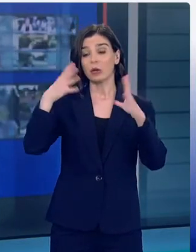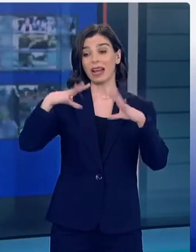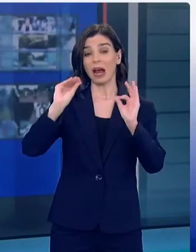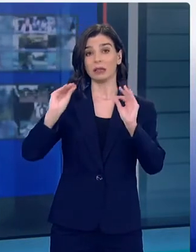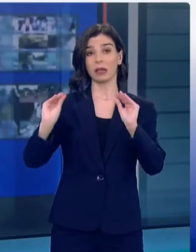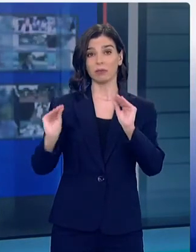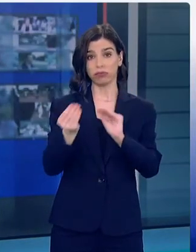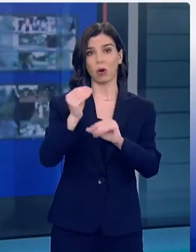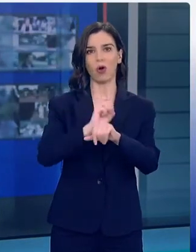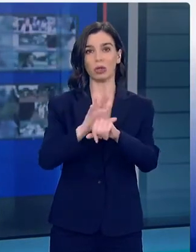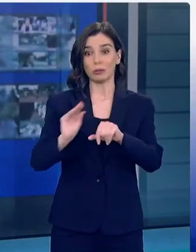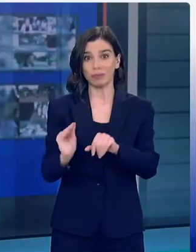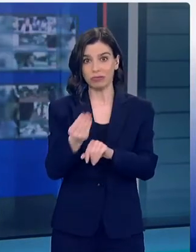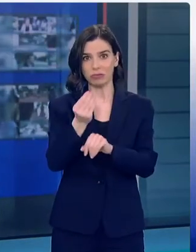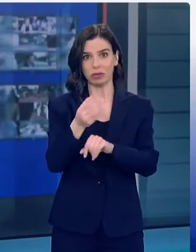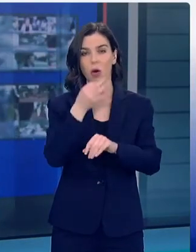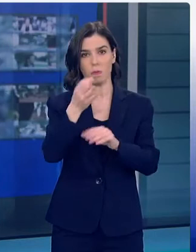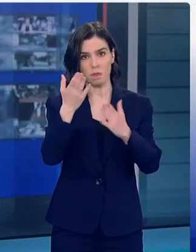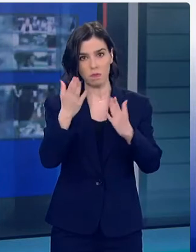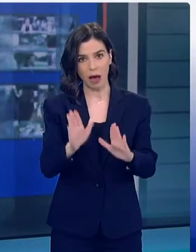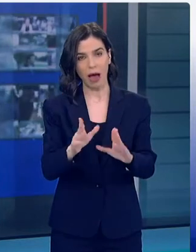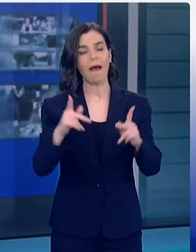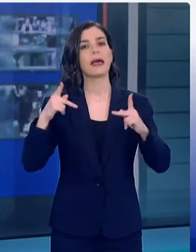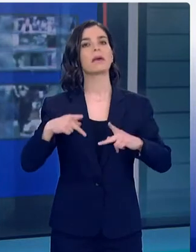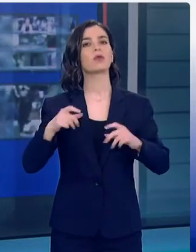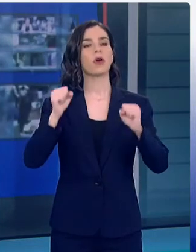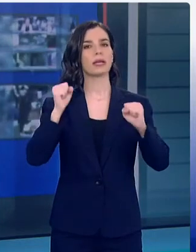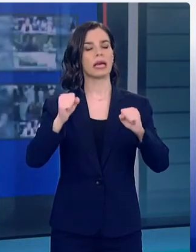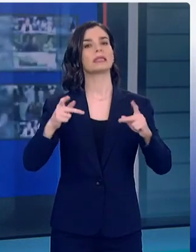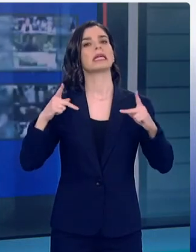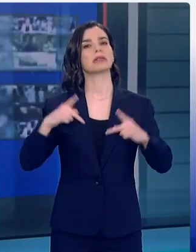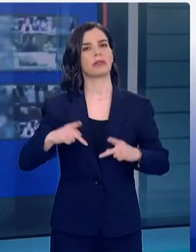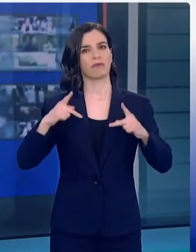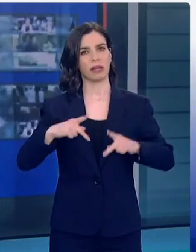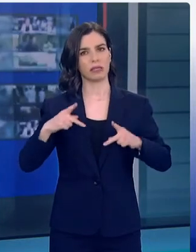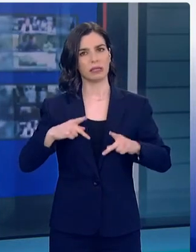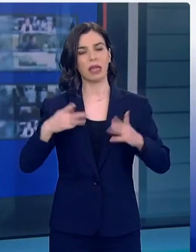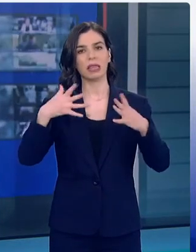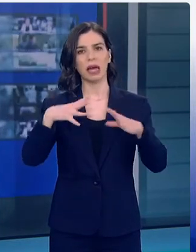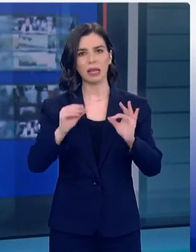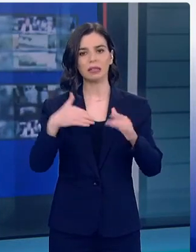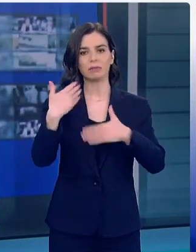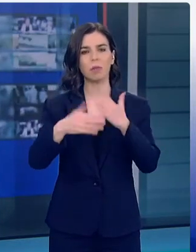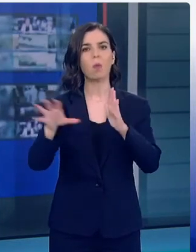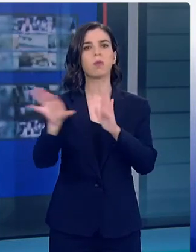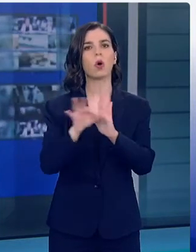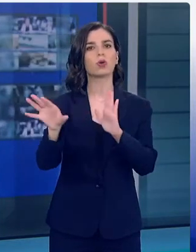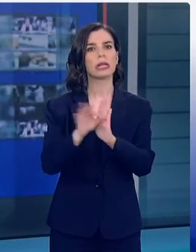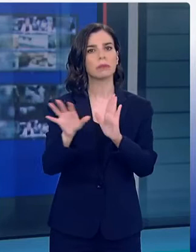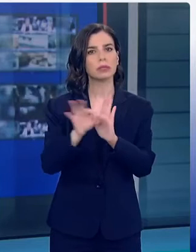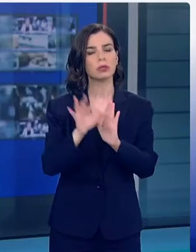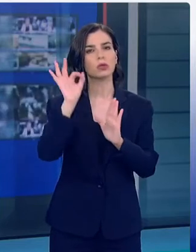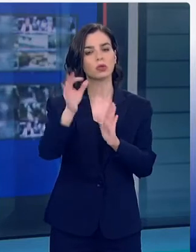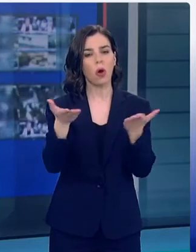της πανδημίας του κορονοϊού, ότι το Υπουργείο Υγείας, η κυβέρνηση, θα προβεί στις απαραίτητες προσλήψεις προκειμένου